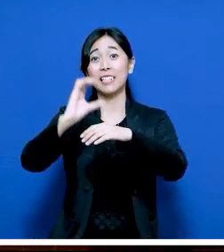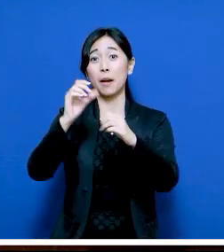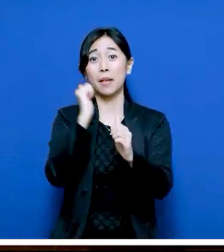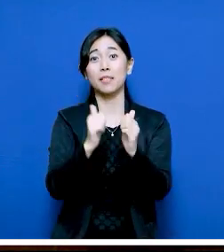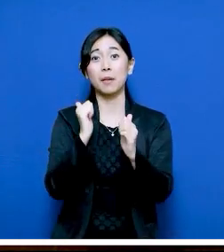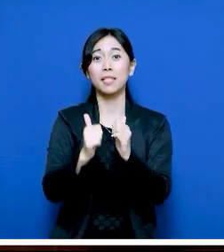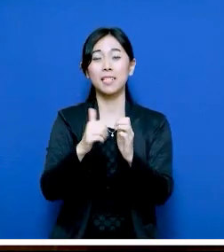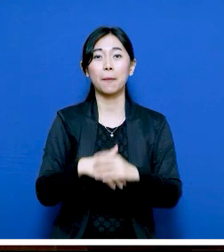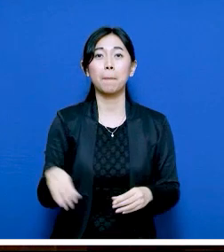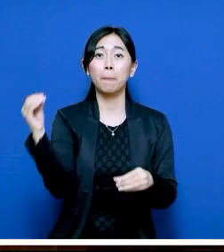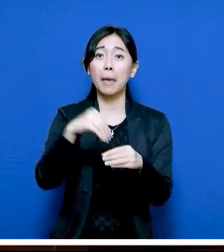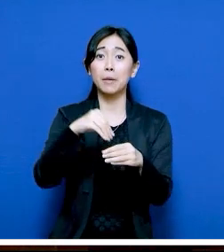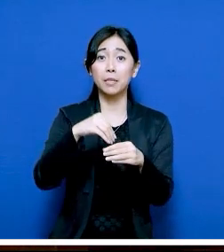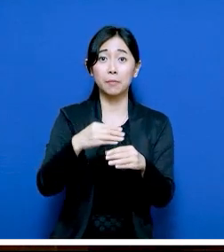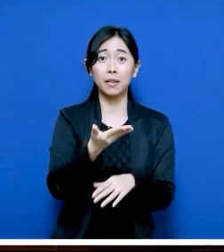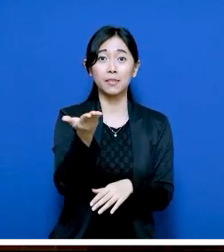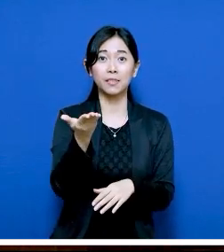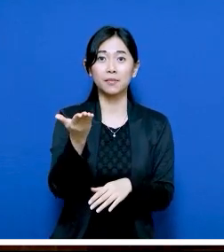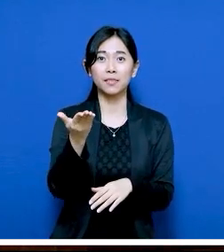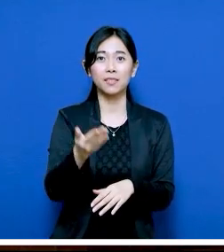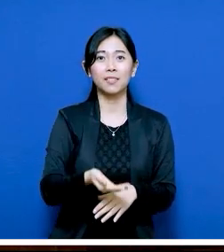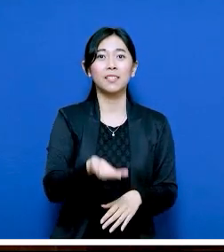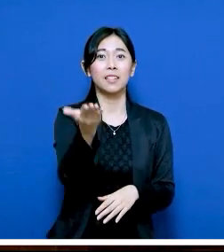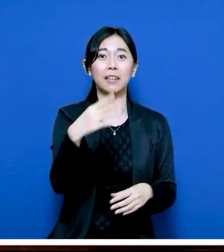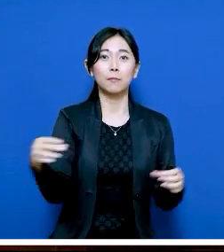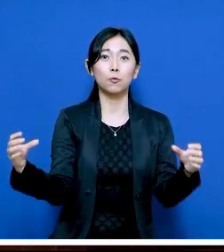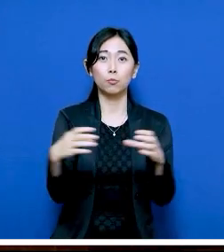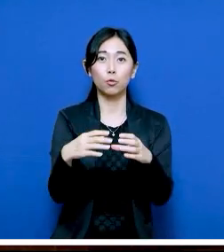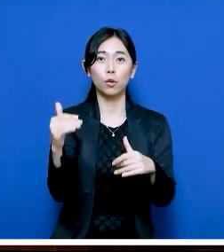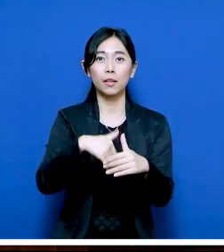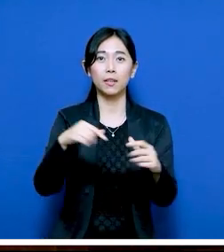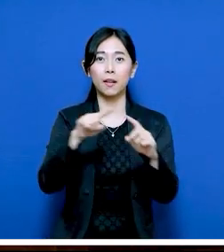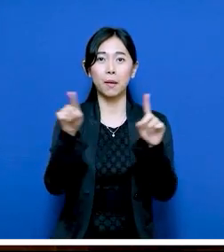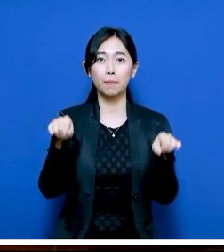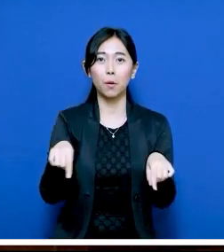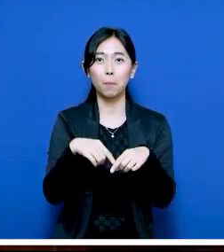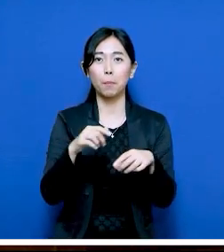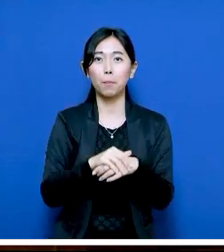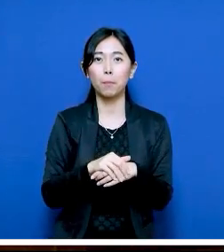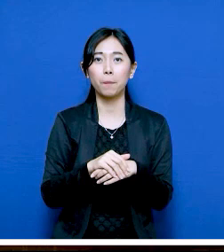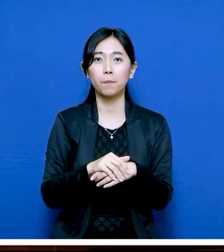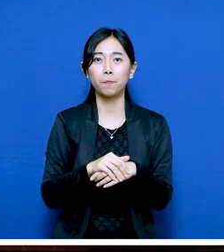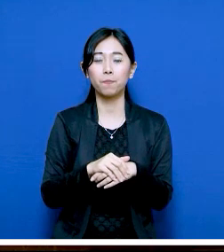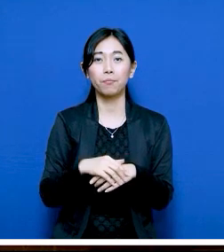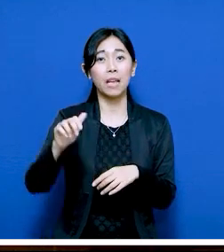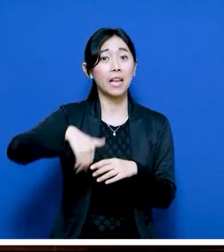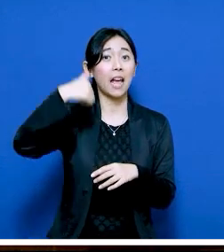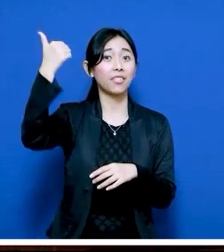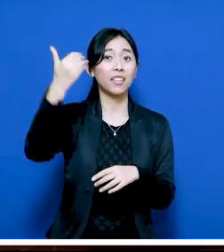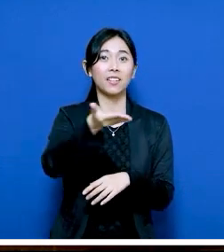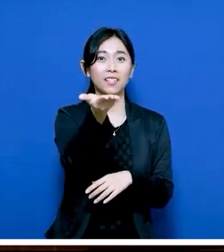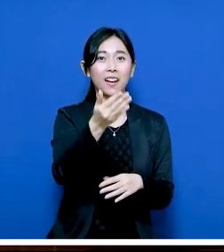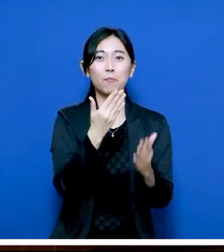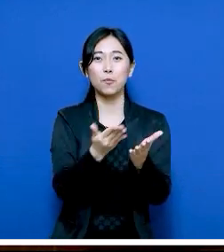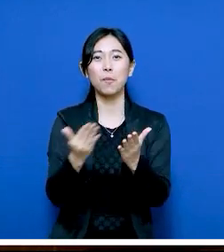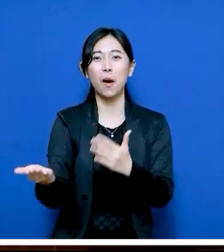masing-masing. Persembahan juga dapat dikumpulkan di amplop untuk kemudian